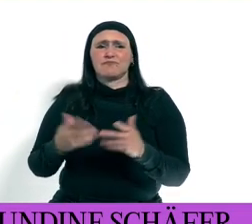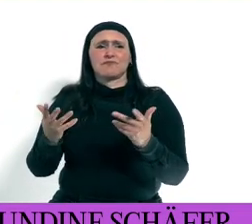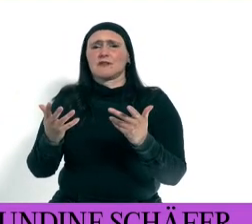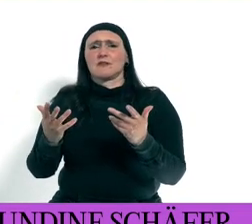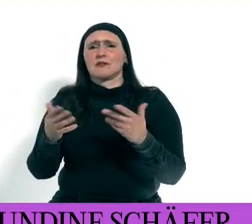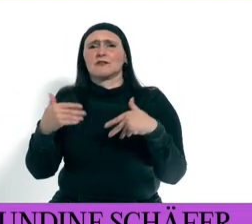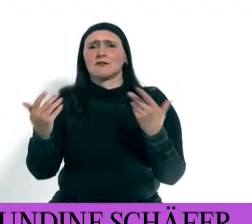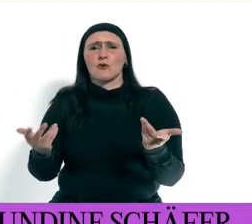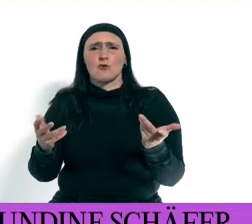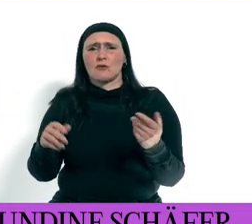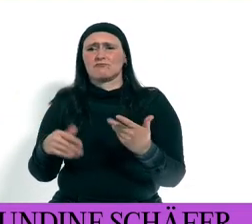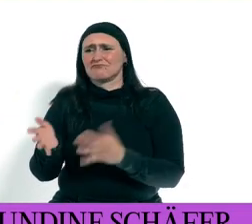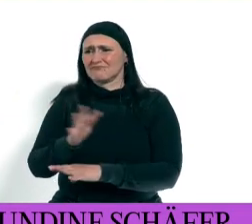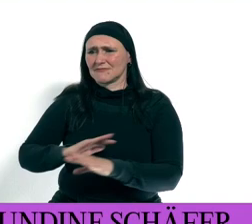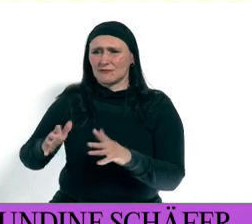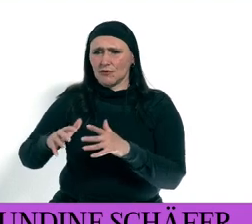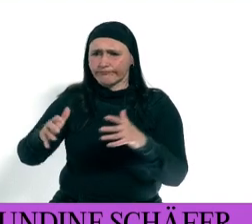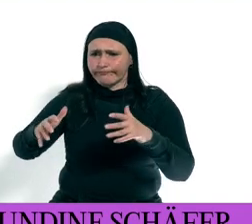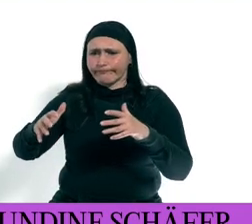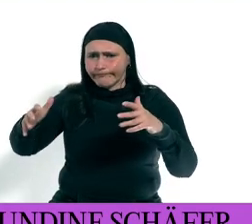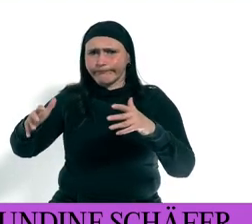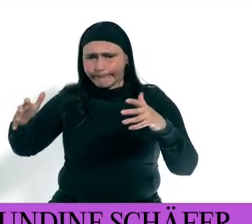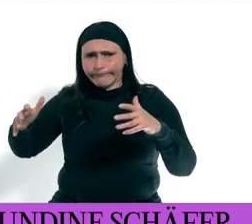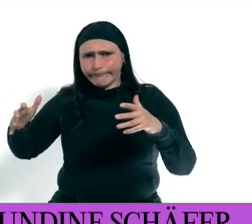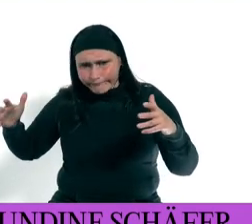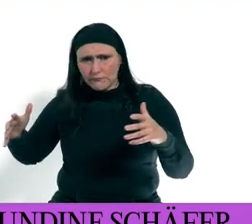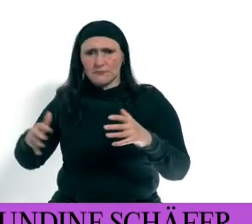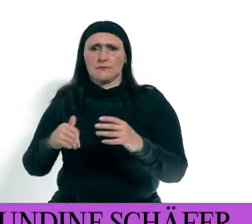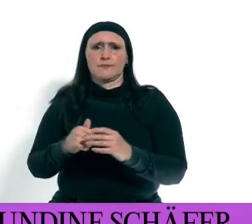Die Mieten sind gestiegen, drastisch.